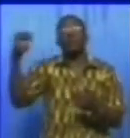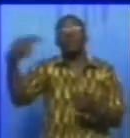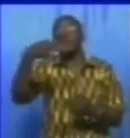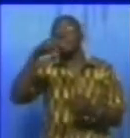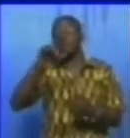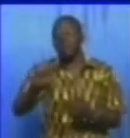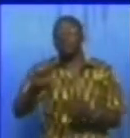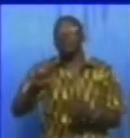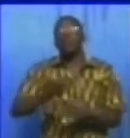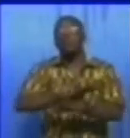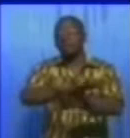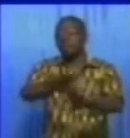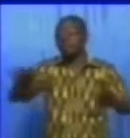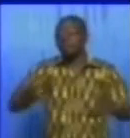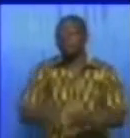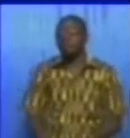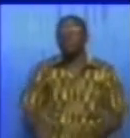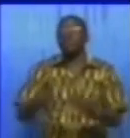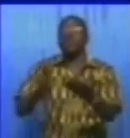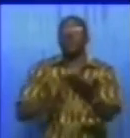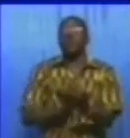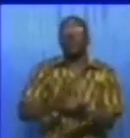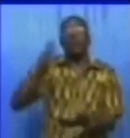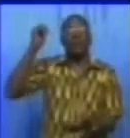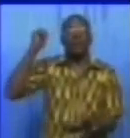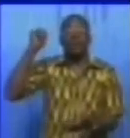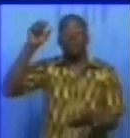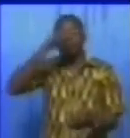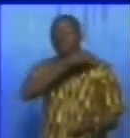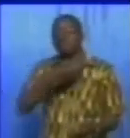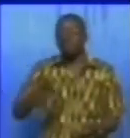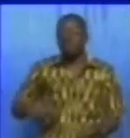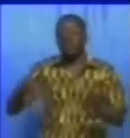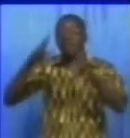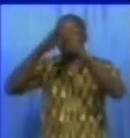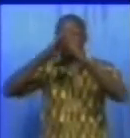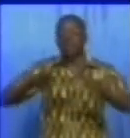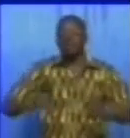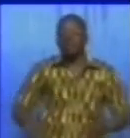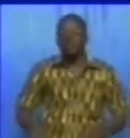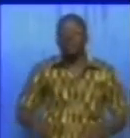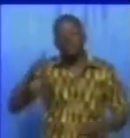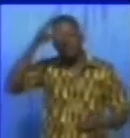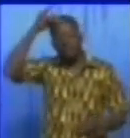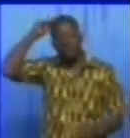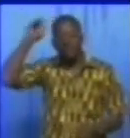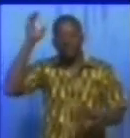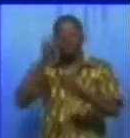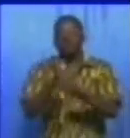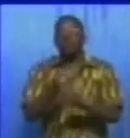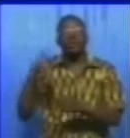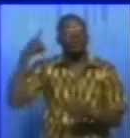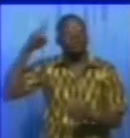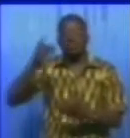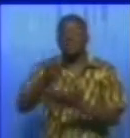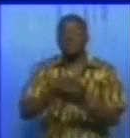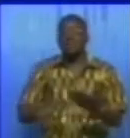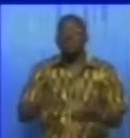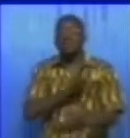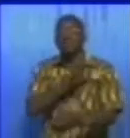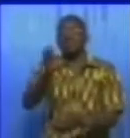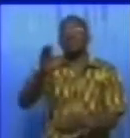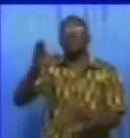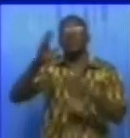un espace offert par la mairie de Dori. Sur le site, l'ouvrage prend forme et viendra certainement renforcer